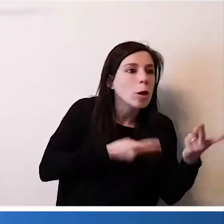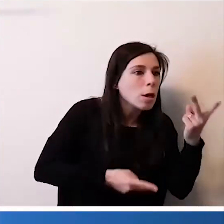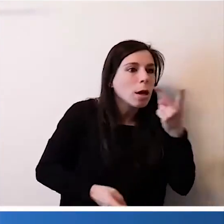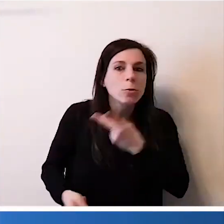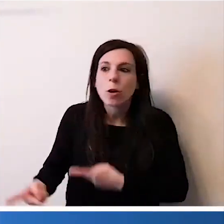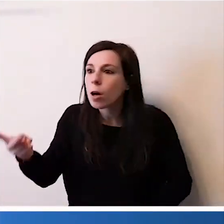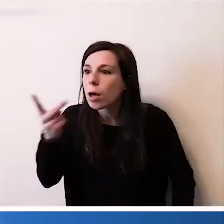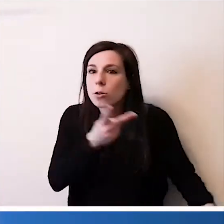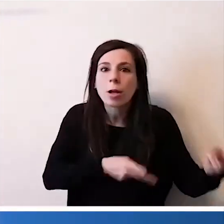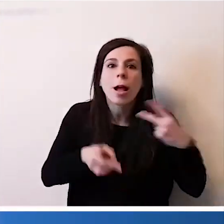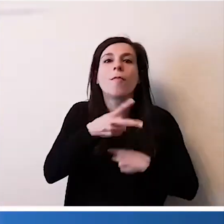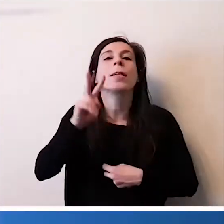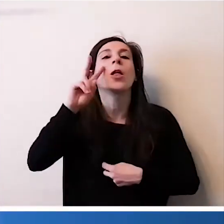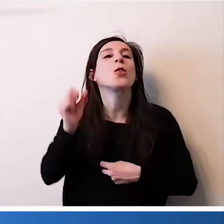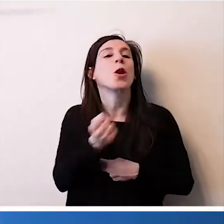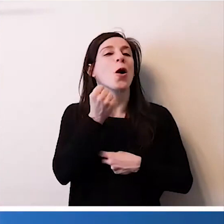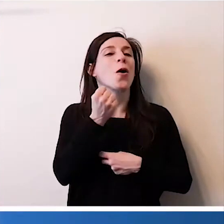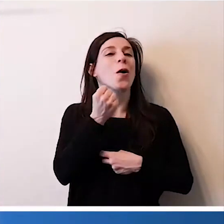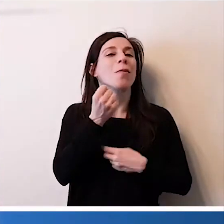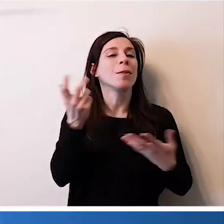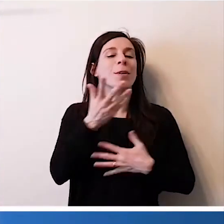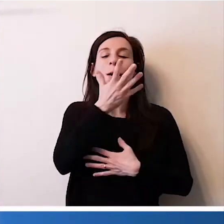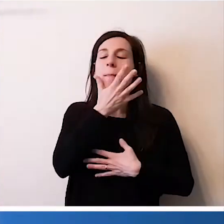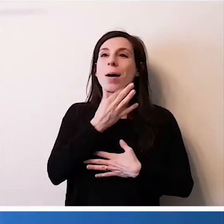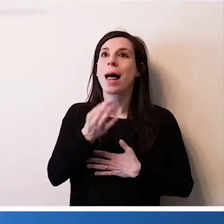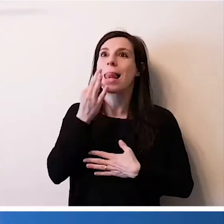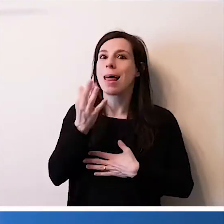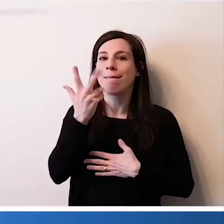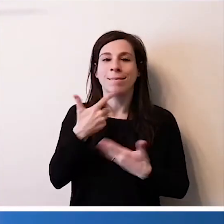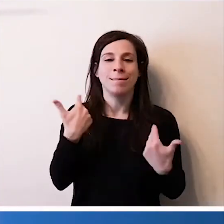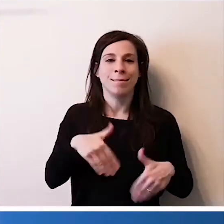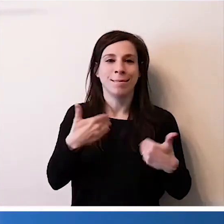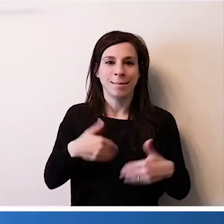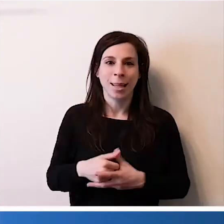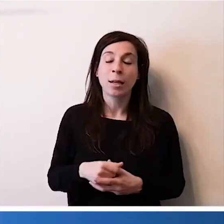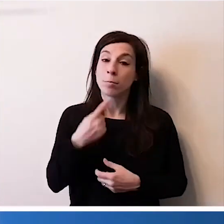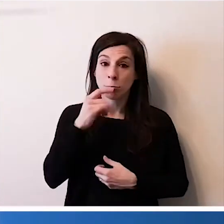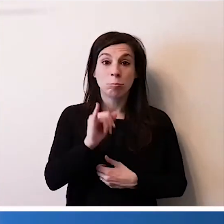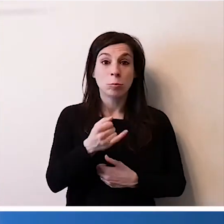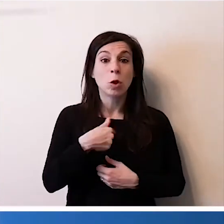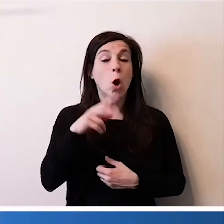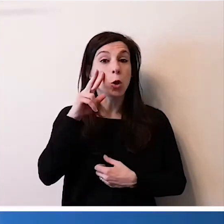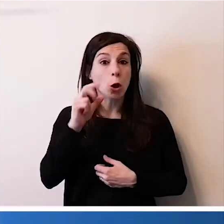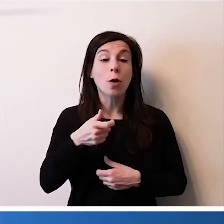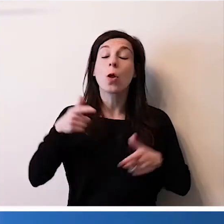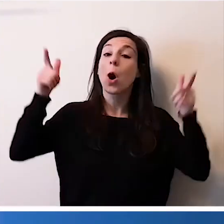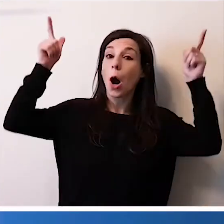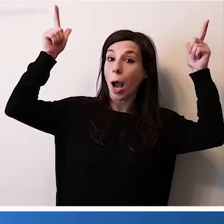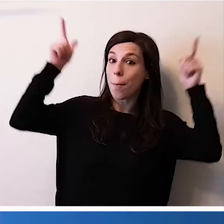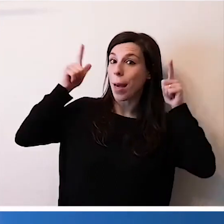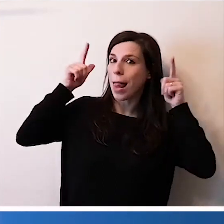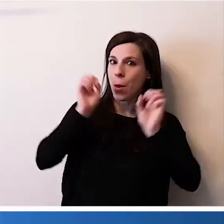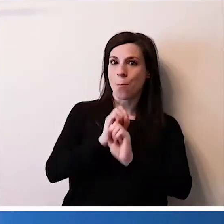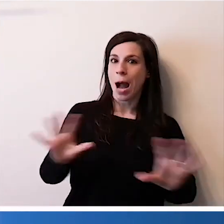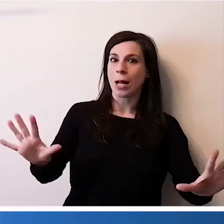trovato una cosa di quelle che piacevano a lei. Disse: sì, io ho trovato un cappello